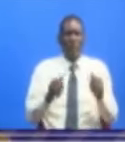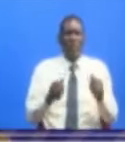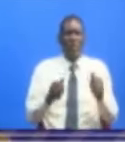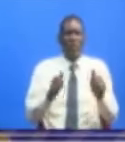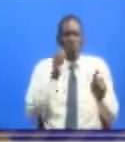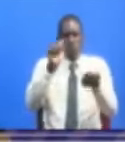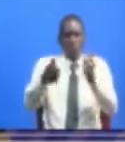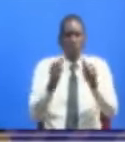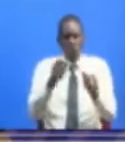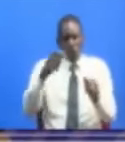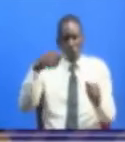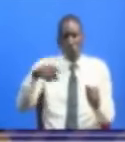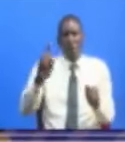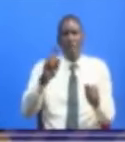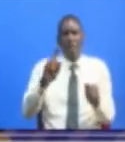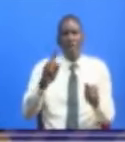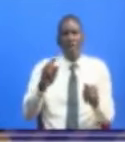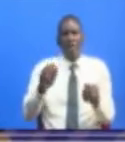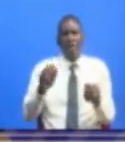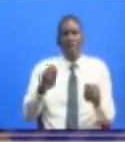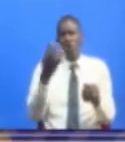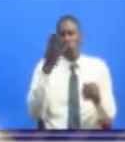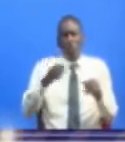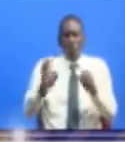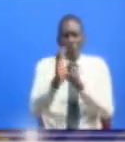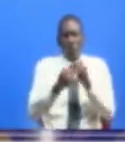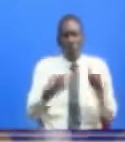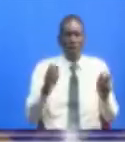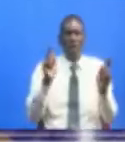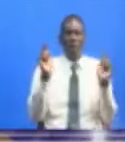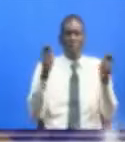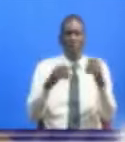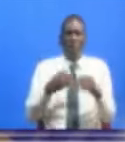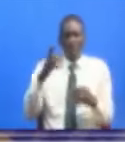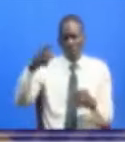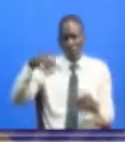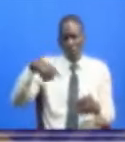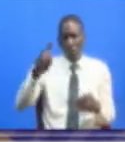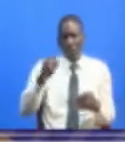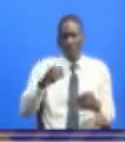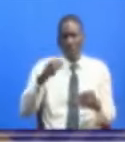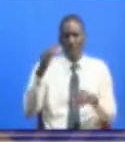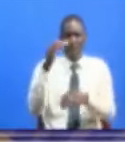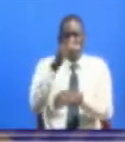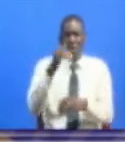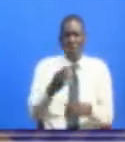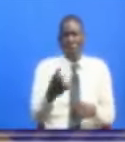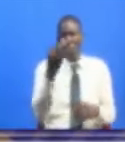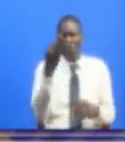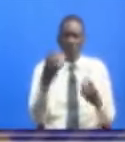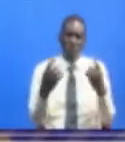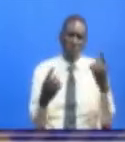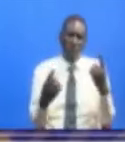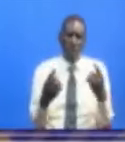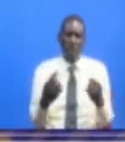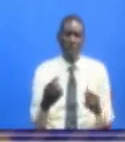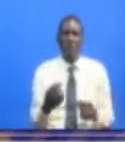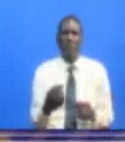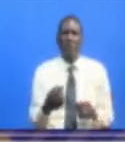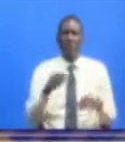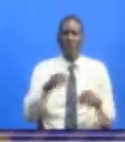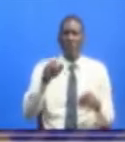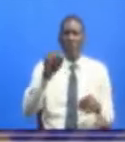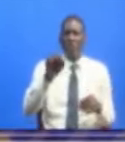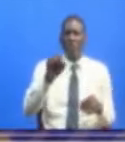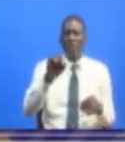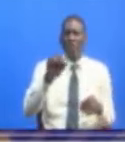ya kunyakua taji la mataifa manne nchini Malawi baada ya kuishinda Zimbabwe mabao 3-1 uwanjani Silver